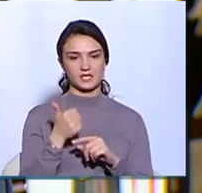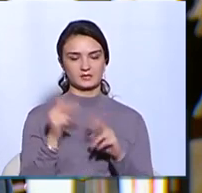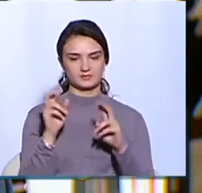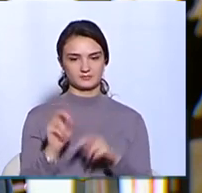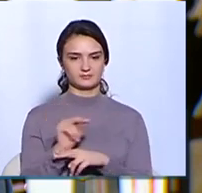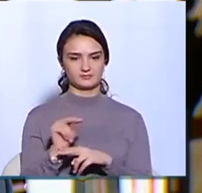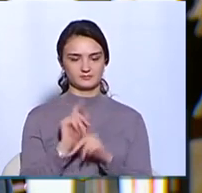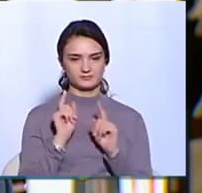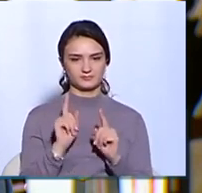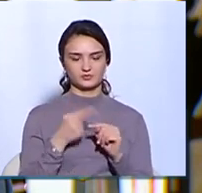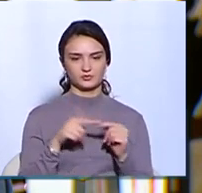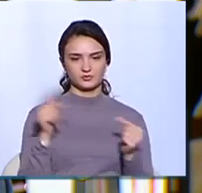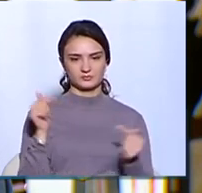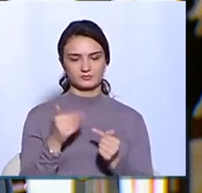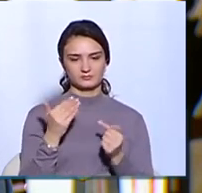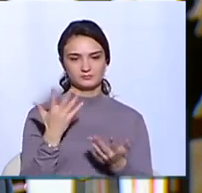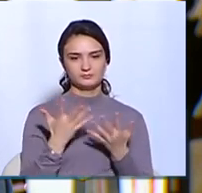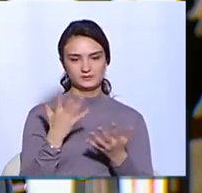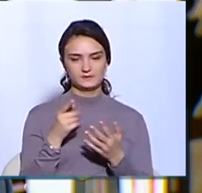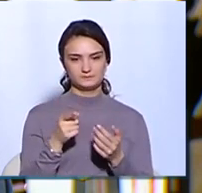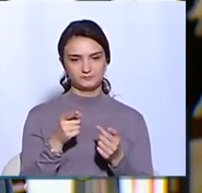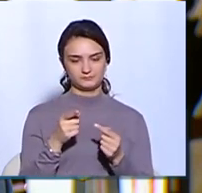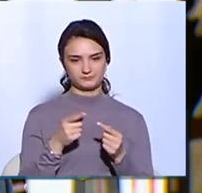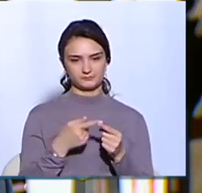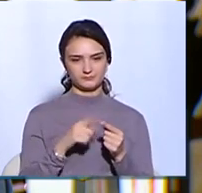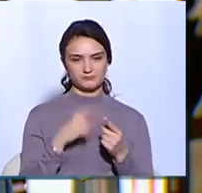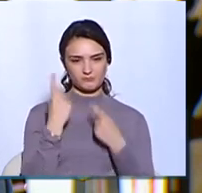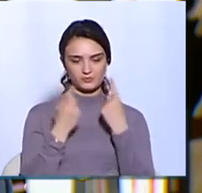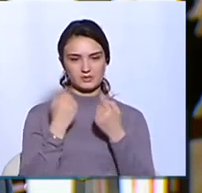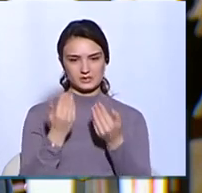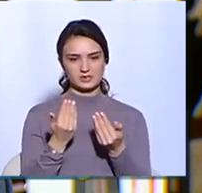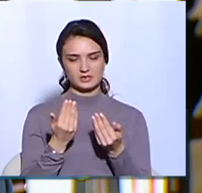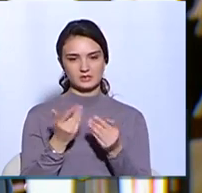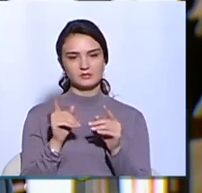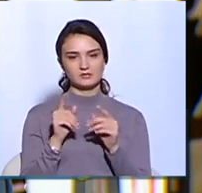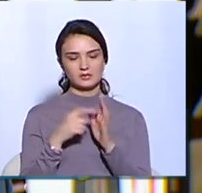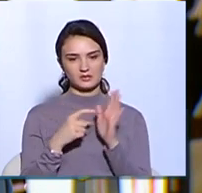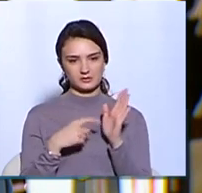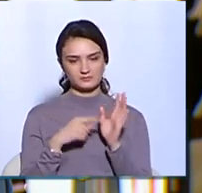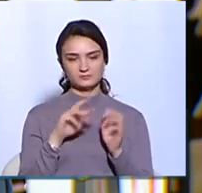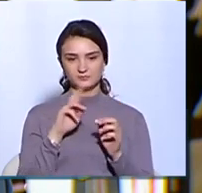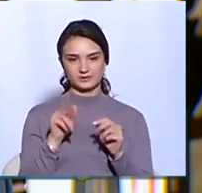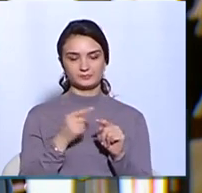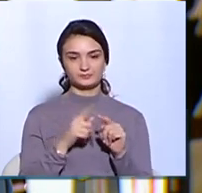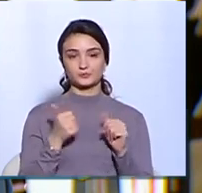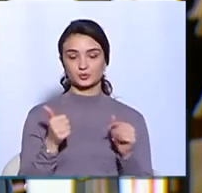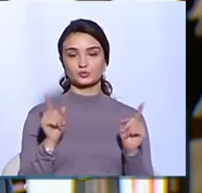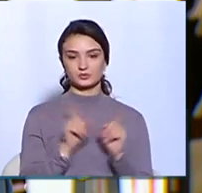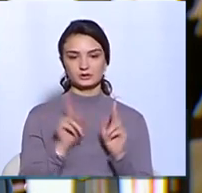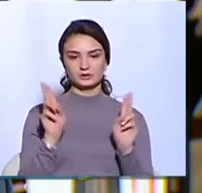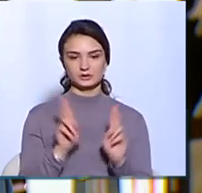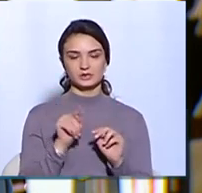ანამნეზი, შესაბამისი ალბათ ელექტროენცეფალოგრაფიული მონაცემების თავმოყრა, განხილვა და როგორც წესი,